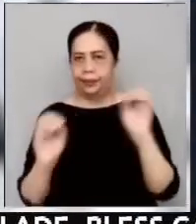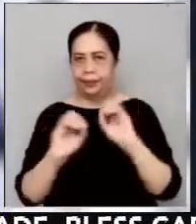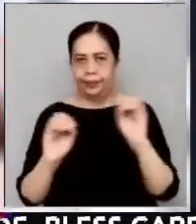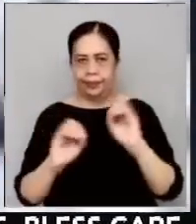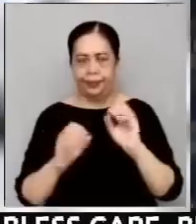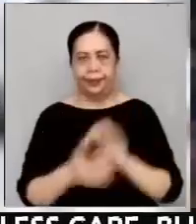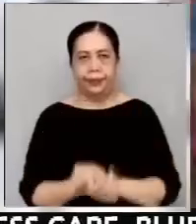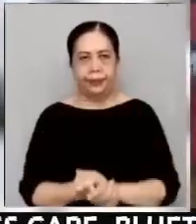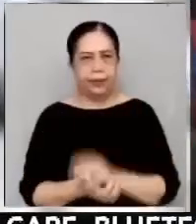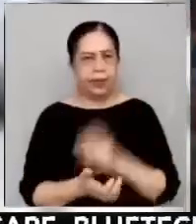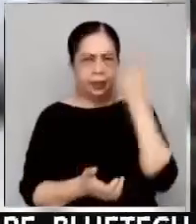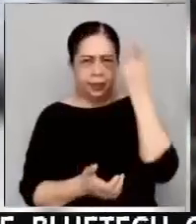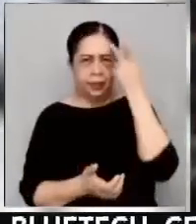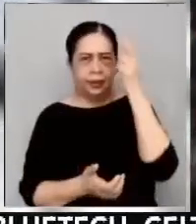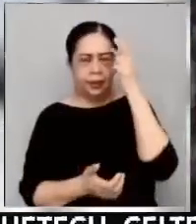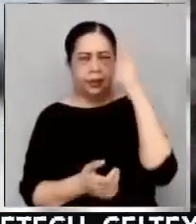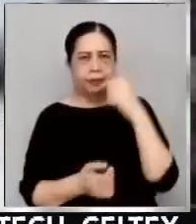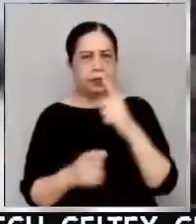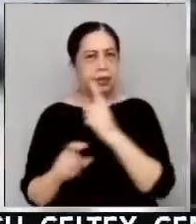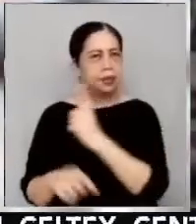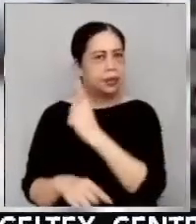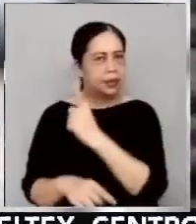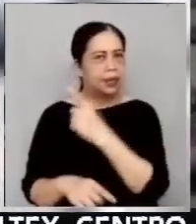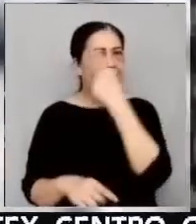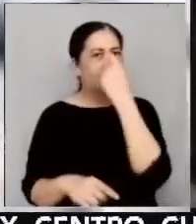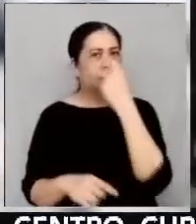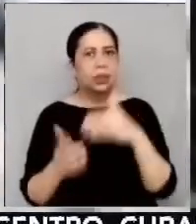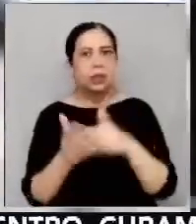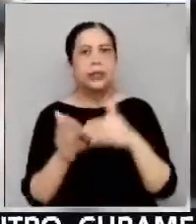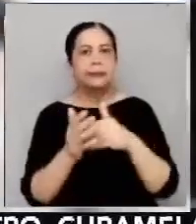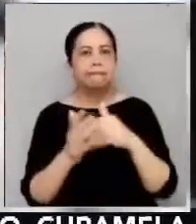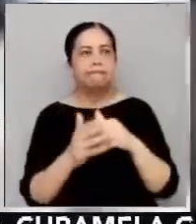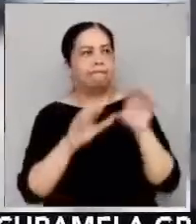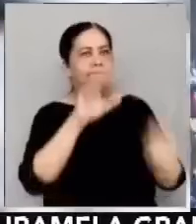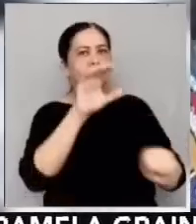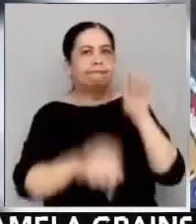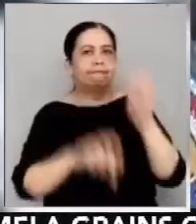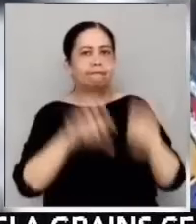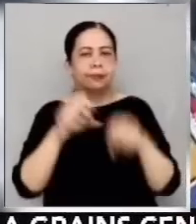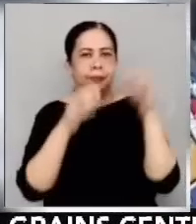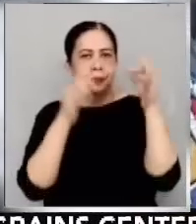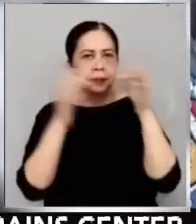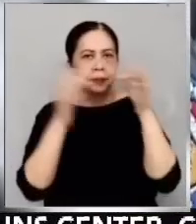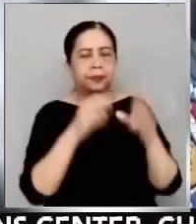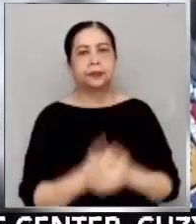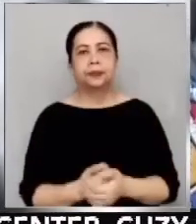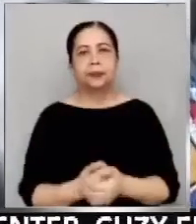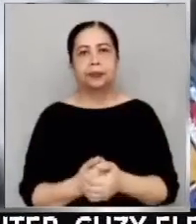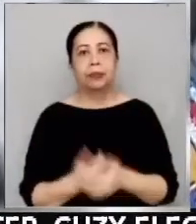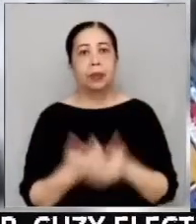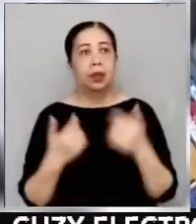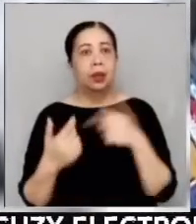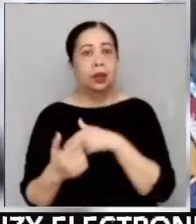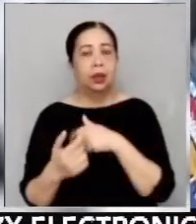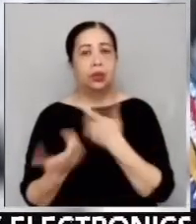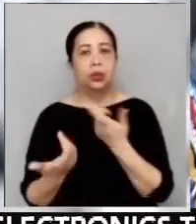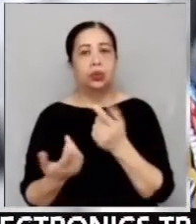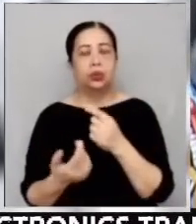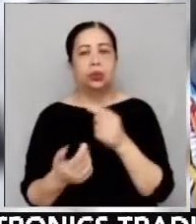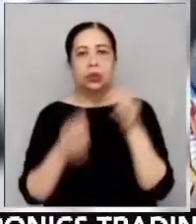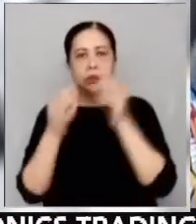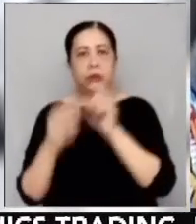Hinala nila. Pagbabanta ito dahil sa sunod-sunod nilang drug operations. Ang ating drug enforcement unit ay marami po